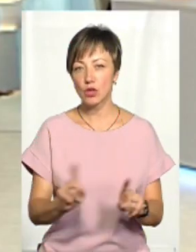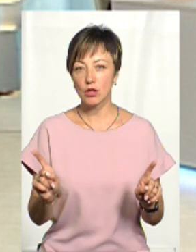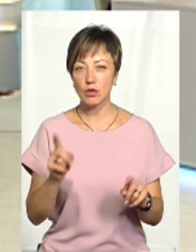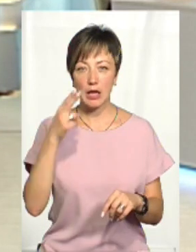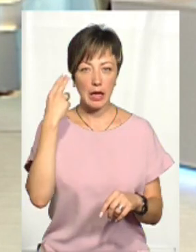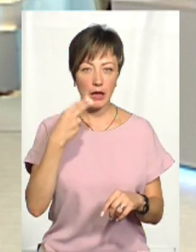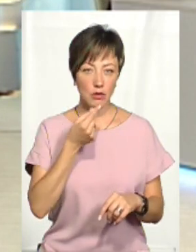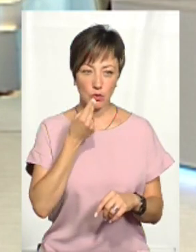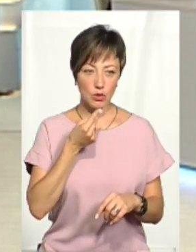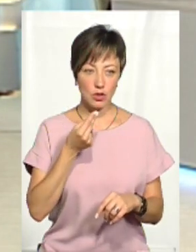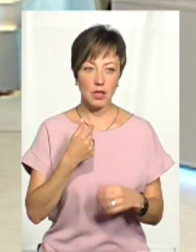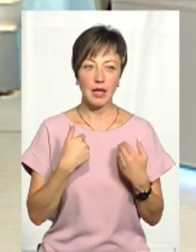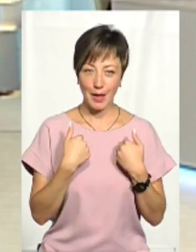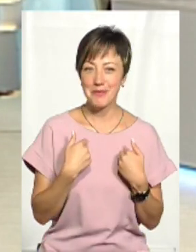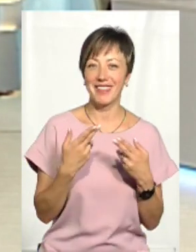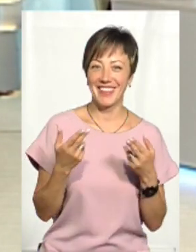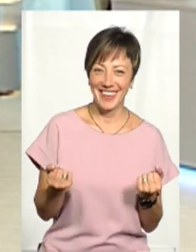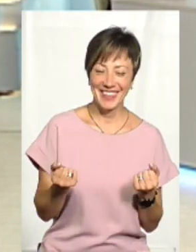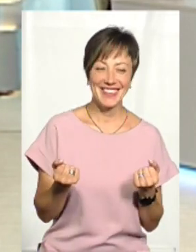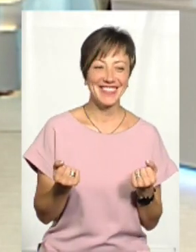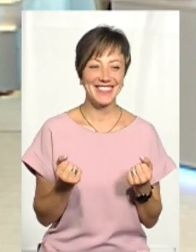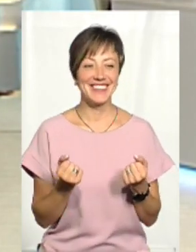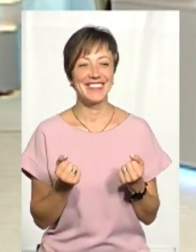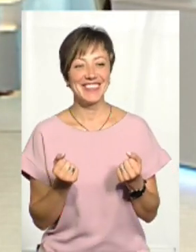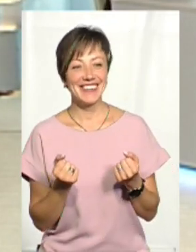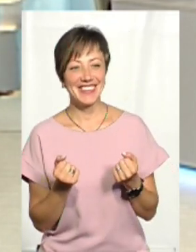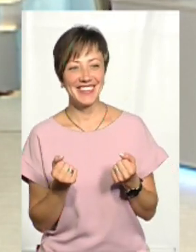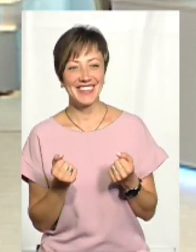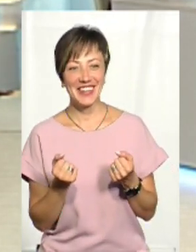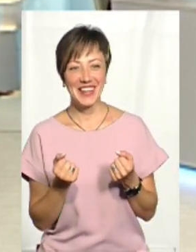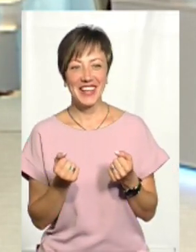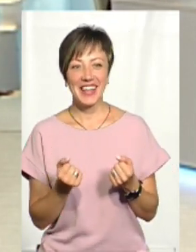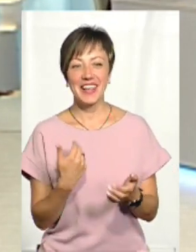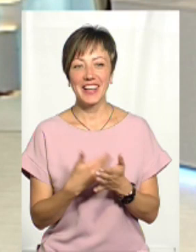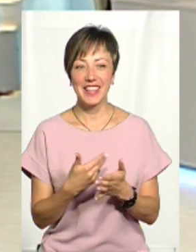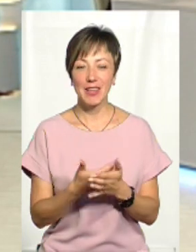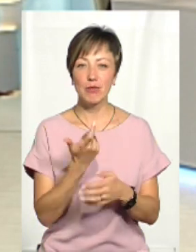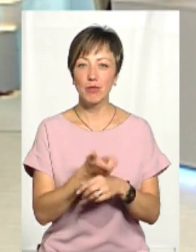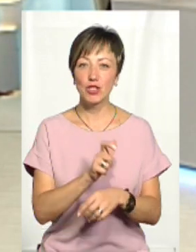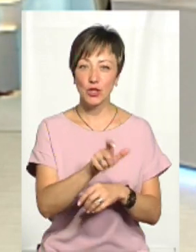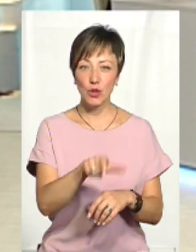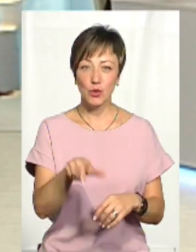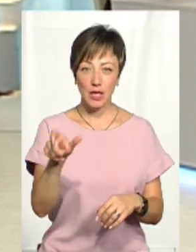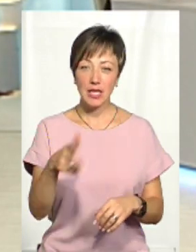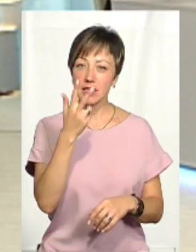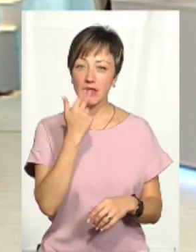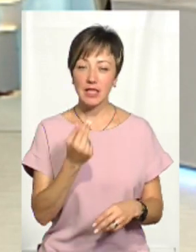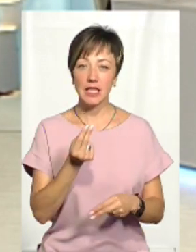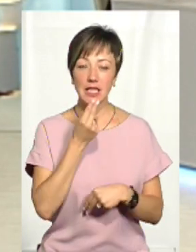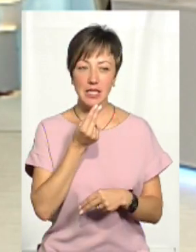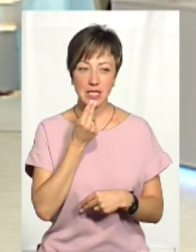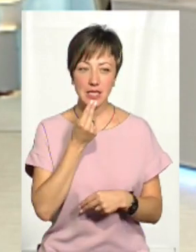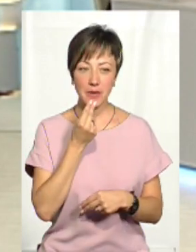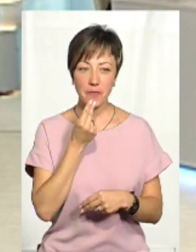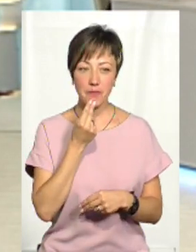екзотичну китайську їжу? Я би да. Ну, бачите, скажімо так, а більшість людей, вони звикли